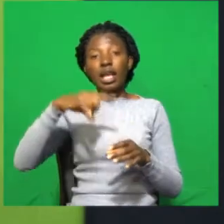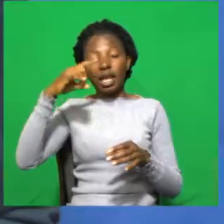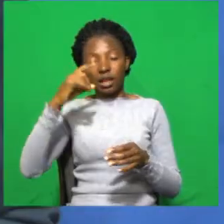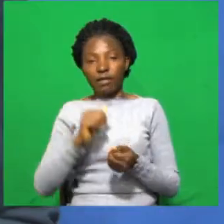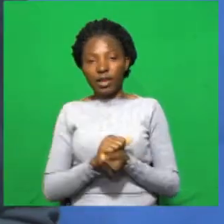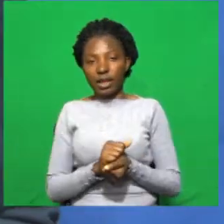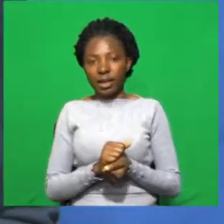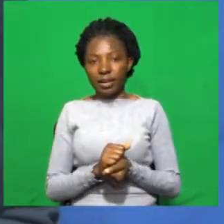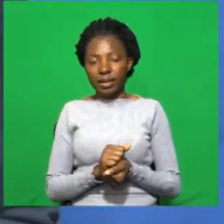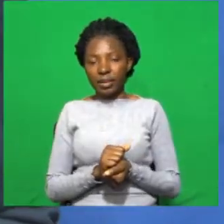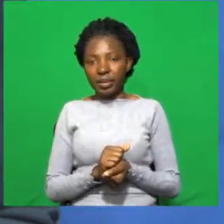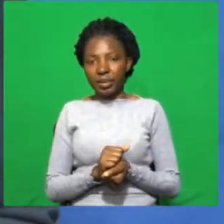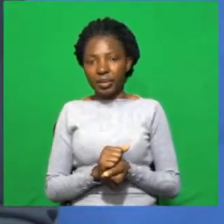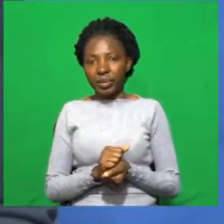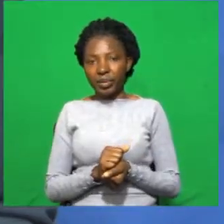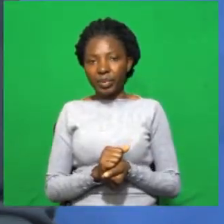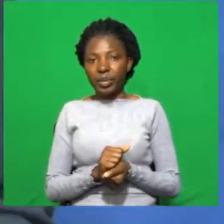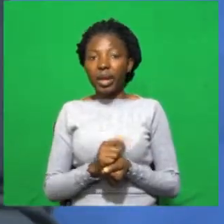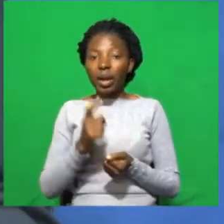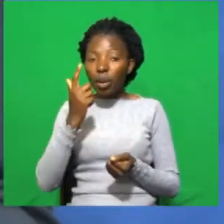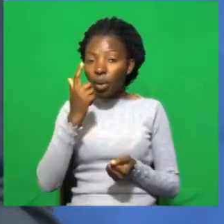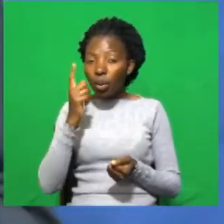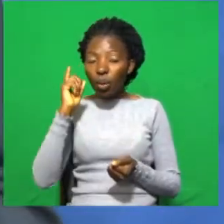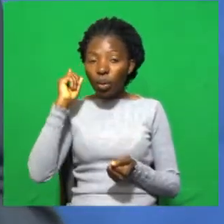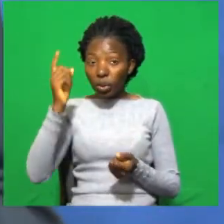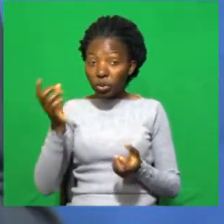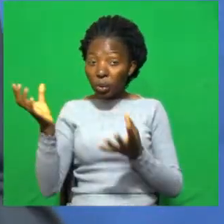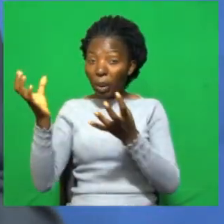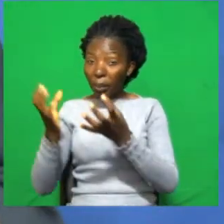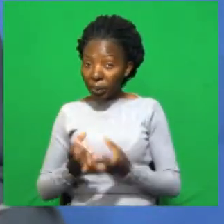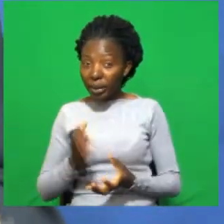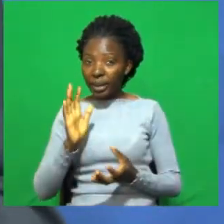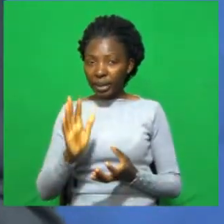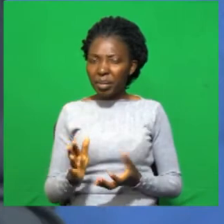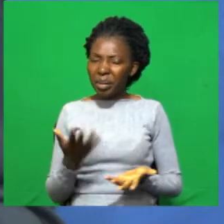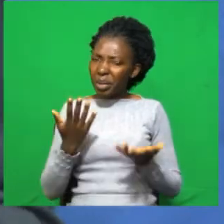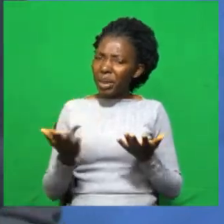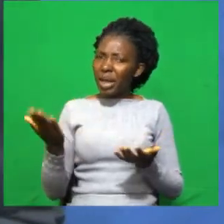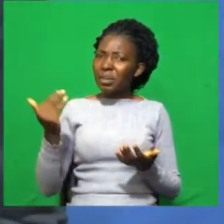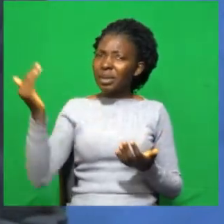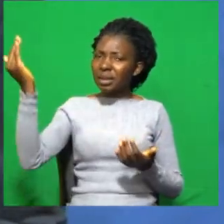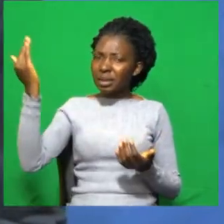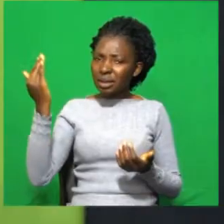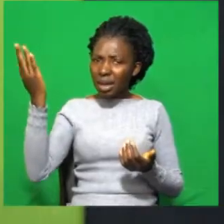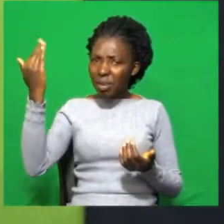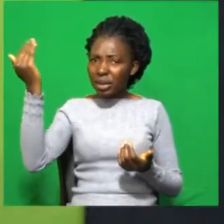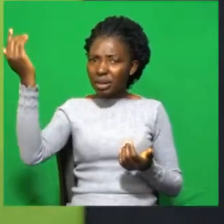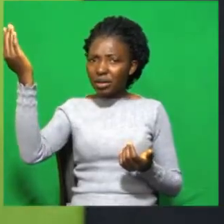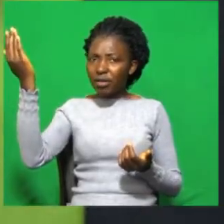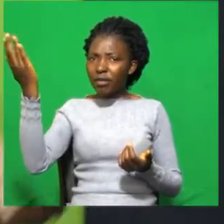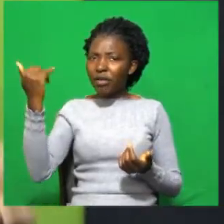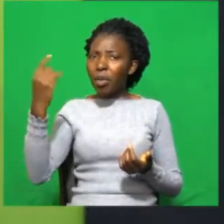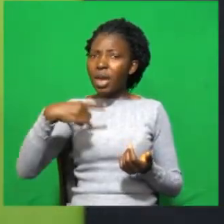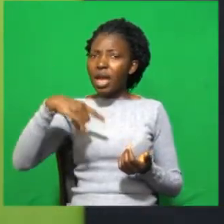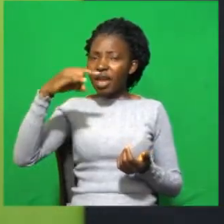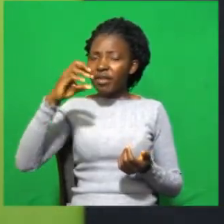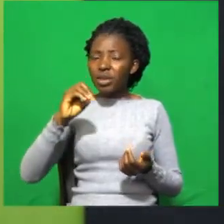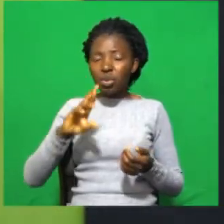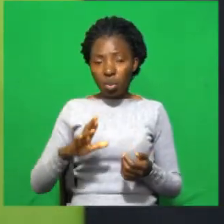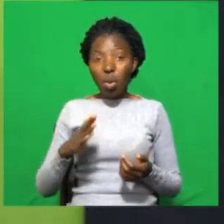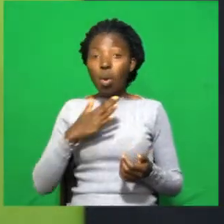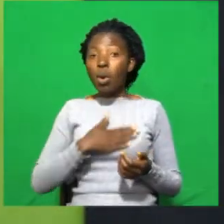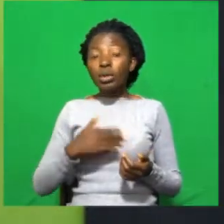kupi ani mapavata pari kunzi Mwari achavauyisa vanenge vakutobva kudenga here vari kuuya vachibvepi. Ngatingotanga itaona